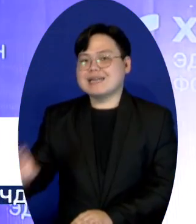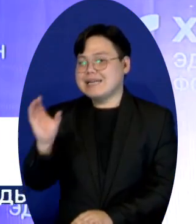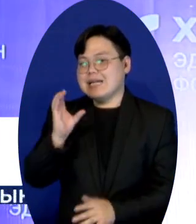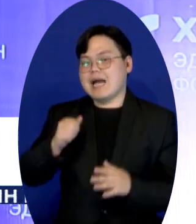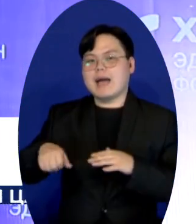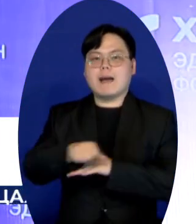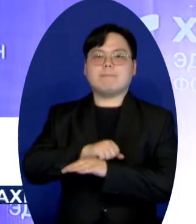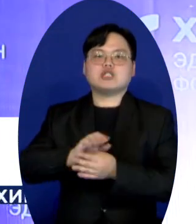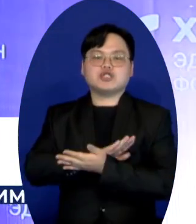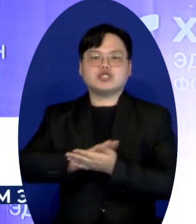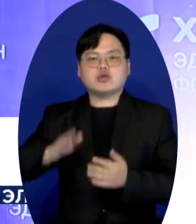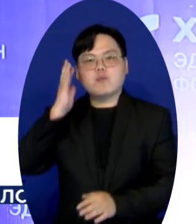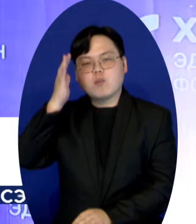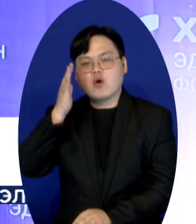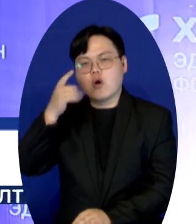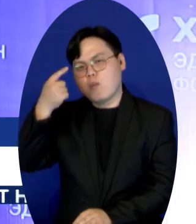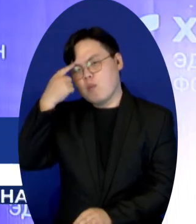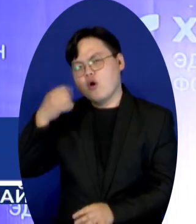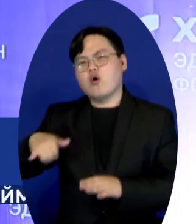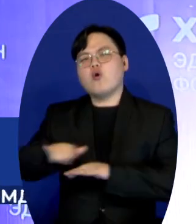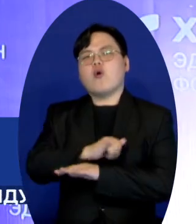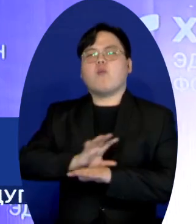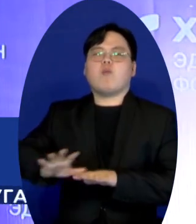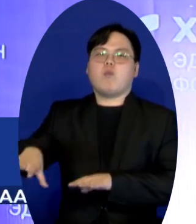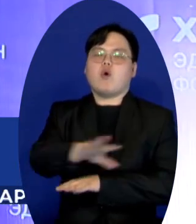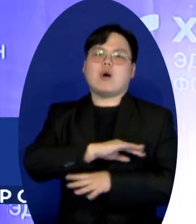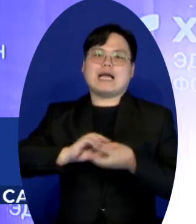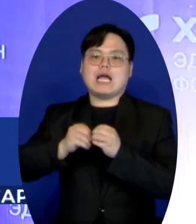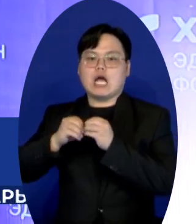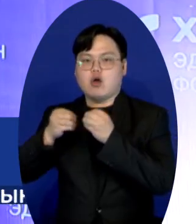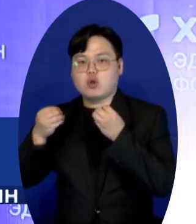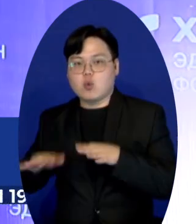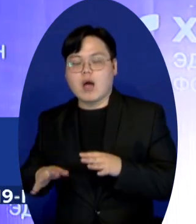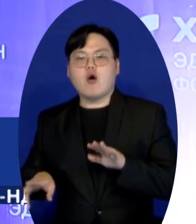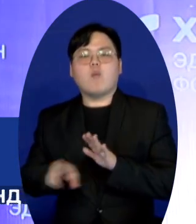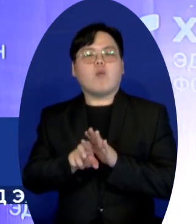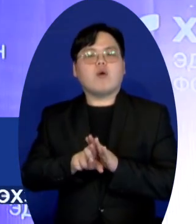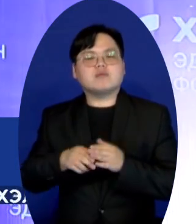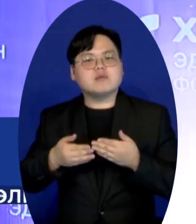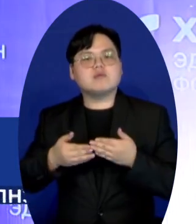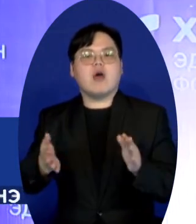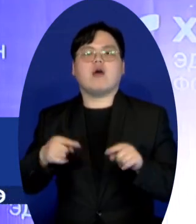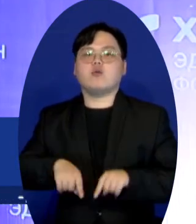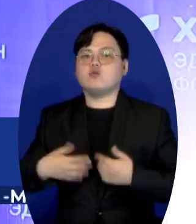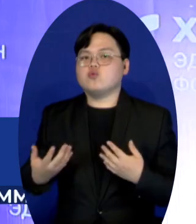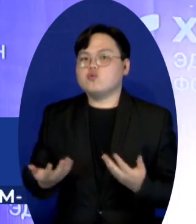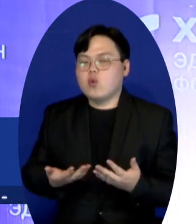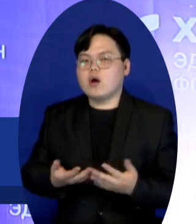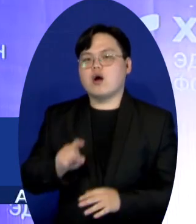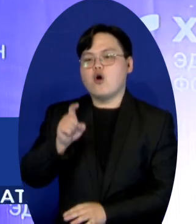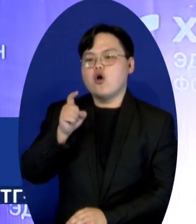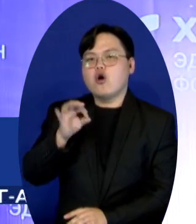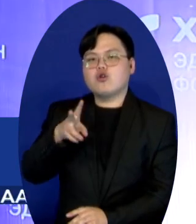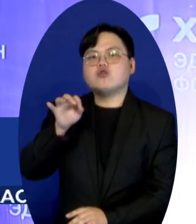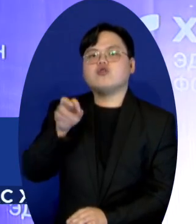хувьд энэ шин сэргэлтийн бодлого Монгол улстай хэрэгжснээр ямар боломжууд бүрдэж ийн вэ гэвэл наазах нь одоо хөтлийн цам